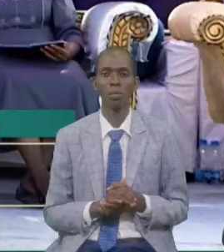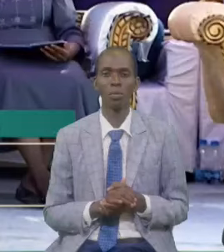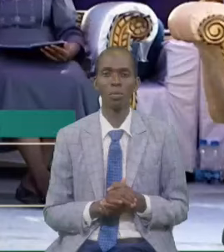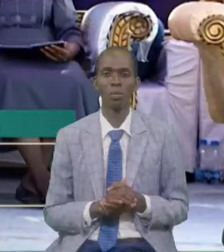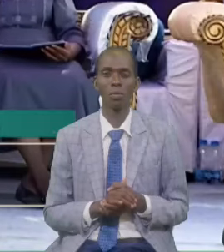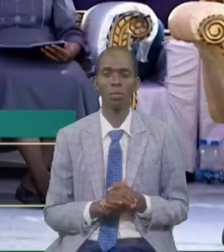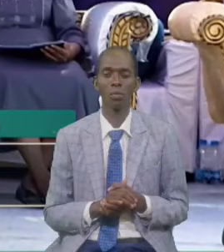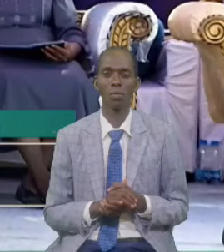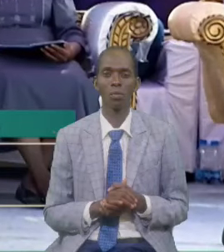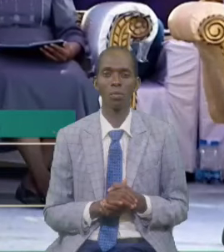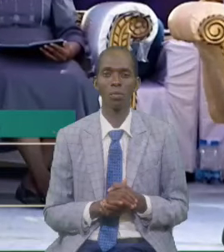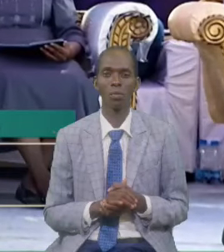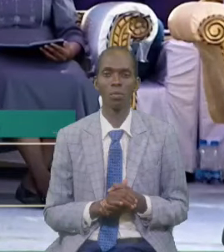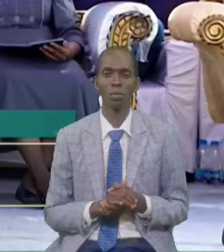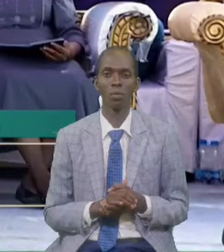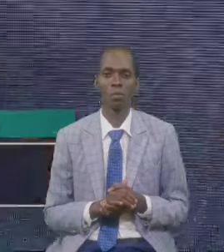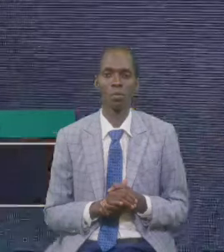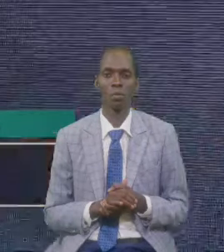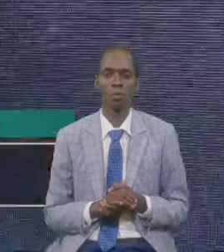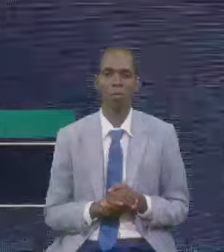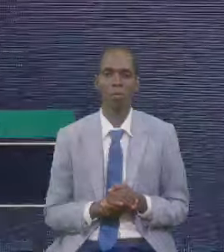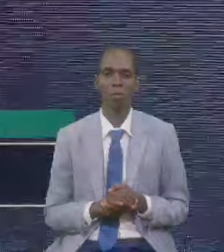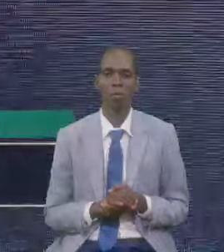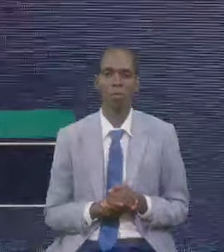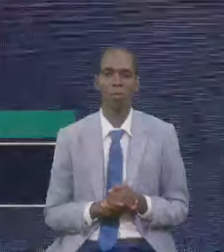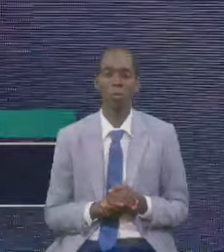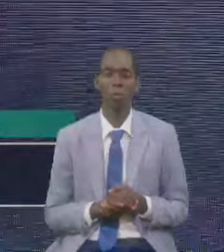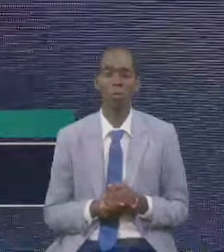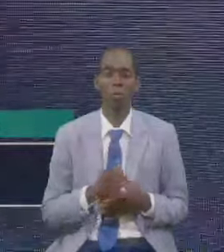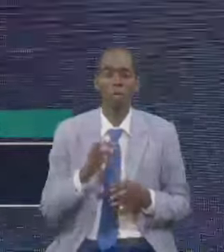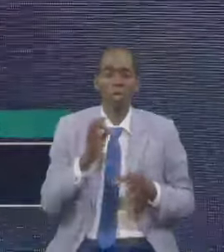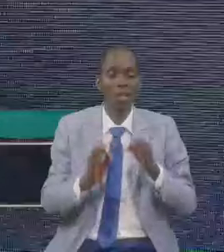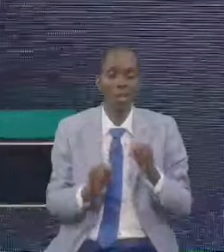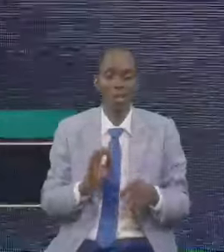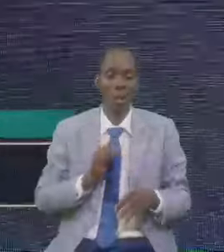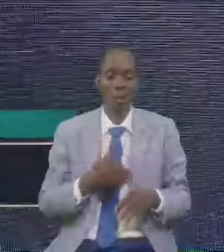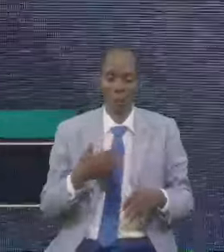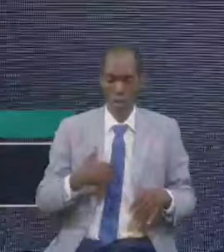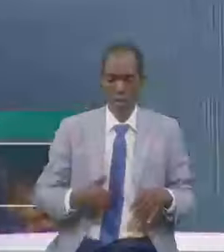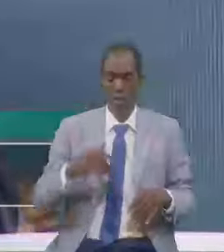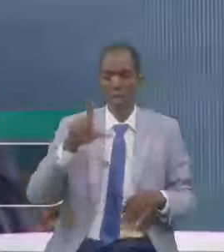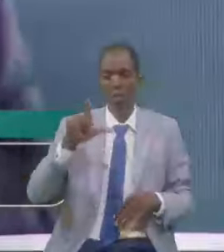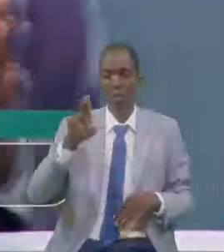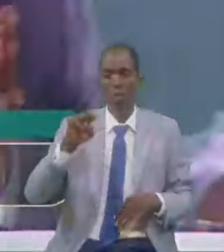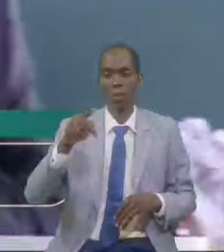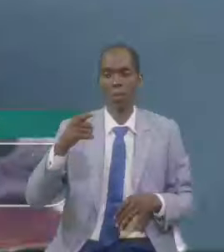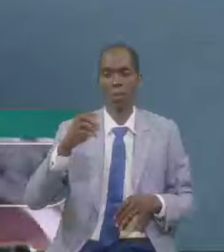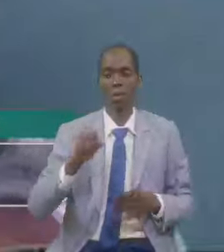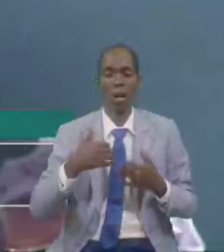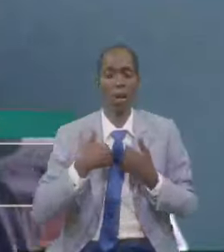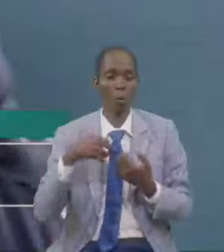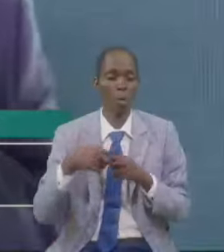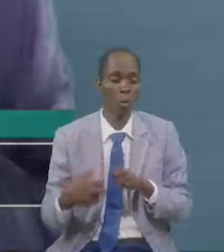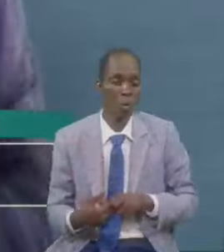పని మనం చేయలేము ఆ భావంతో ఉంటాం. If our lungs are problem, మనం ఊపిరితిత్తుల్లో సమస్య ఉంటే, we cannot breathe well, సరిగ్గా